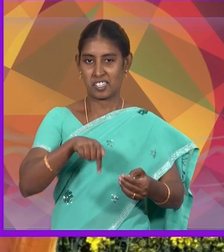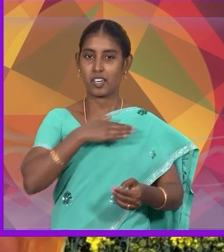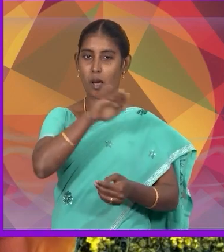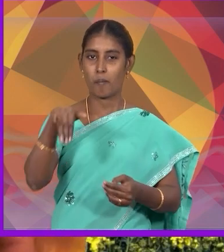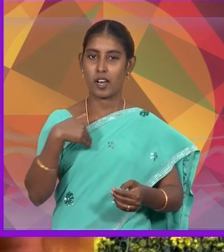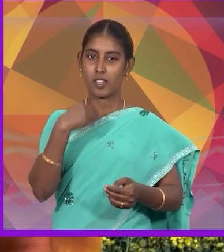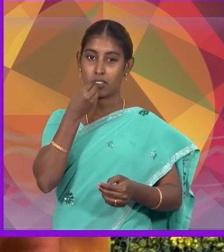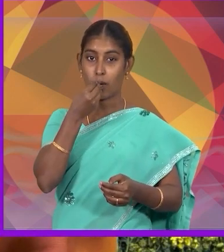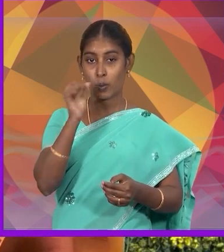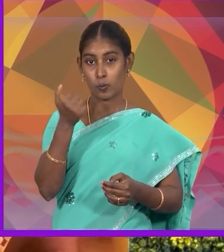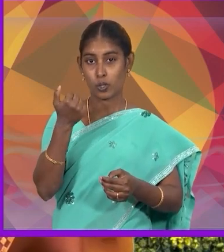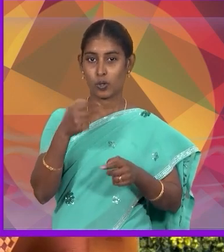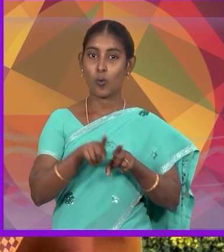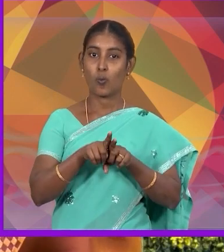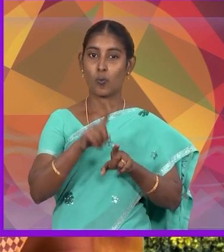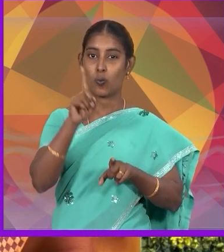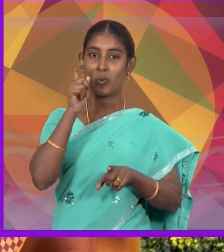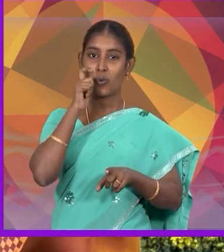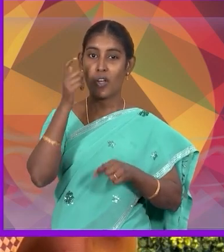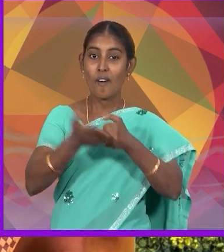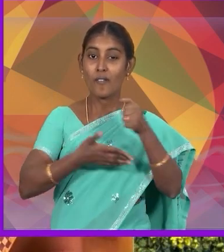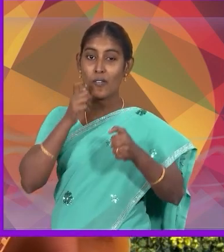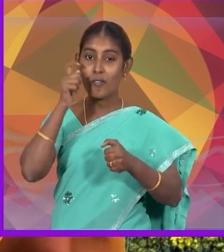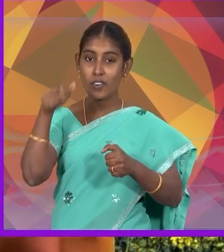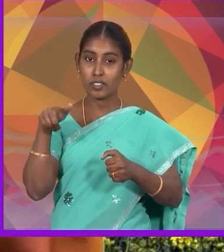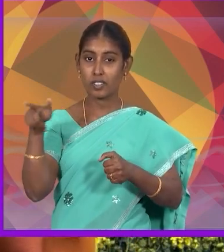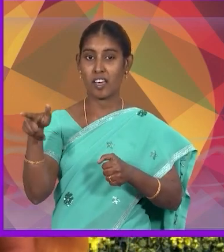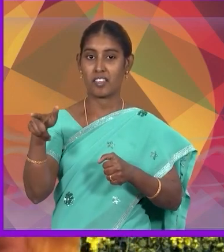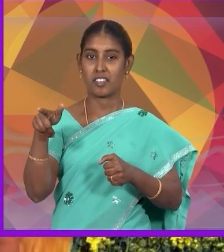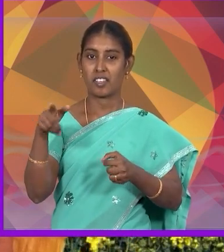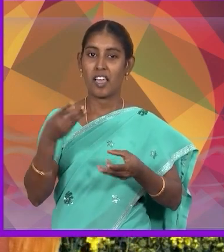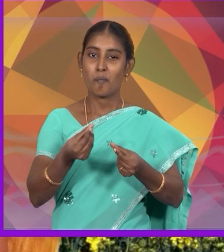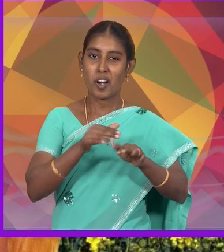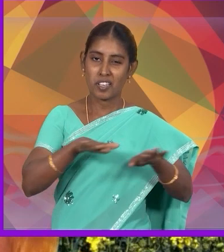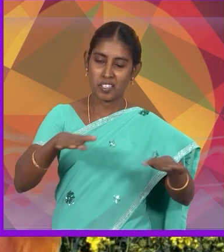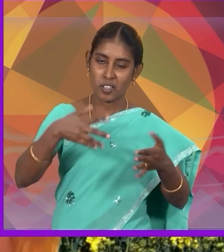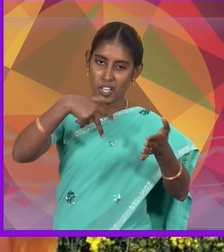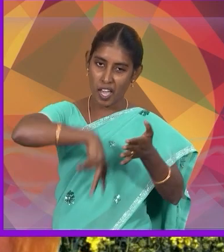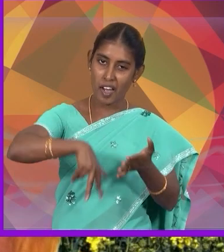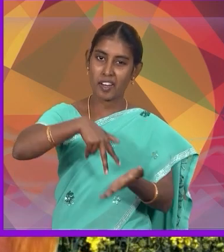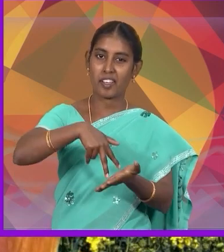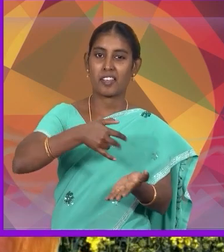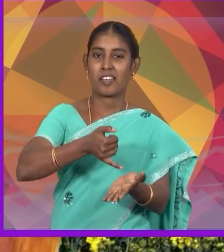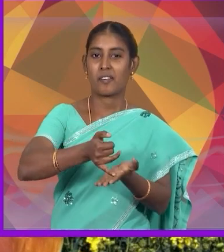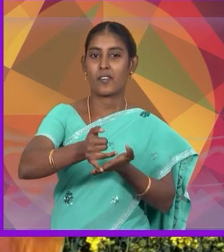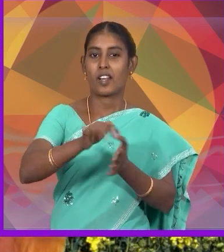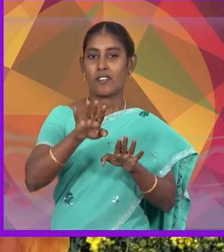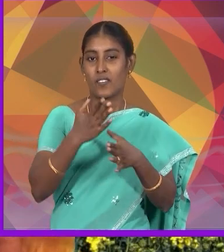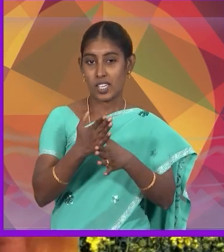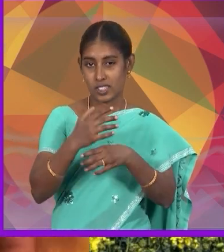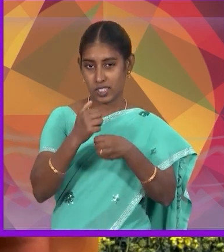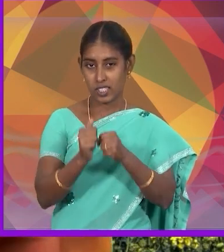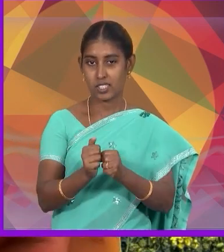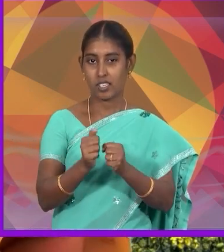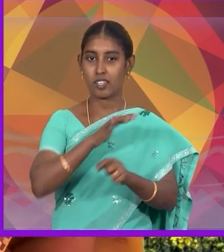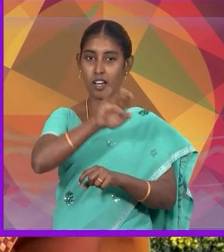விவசாயி சேத்துல கைய வச்சாதாங்க நாமெல்லாம் சோத்துல கைய வைக்க முடியும். அந்த உழவு தொழில